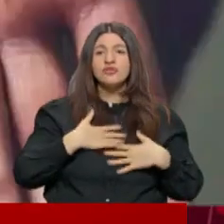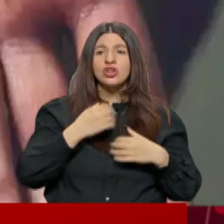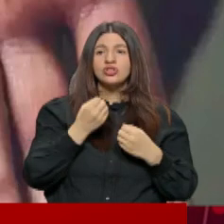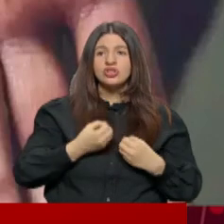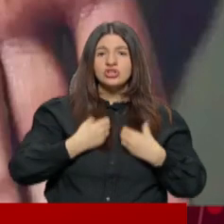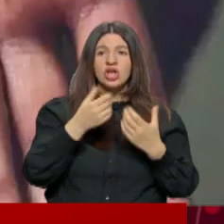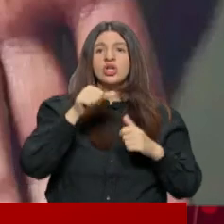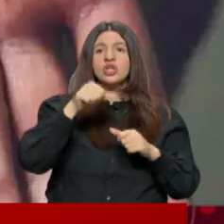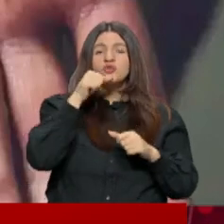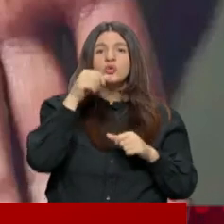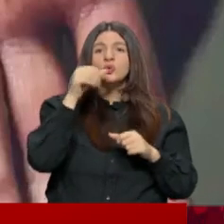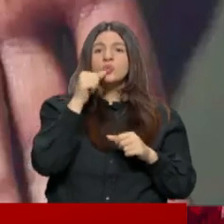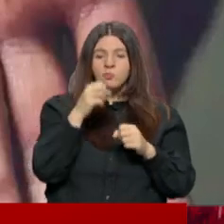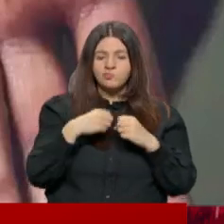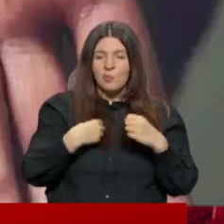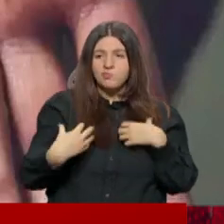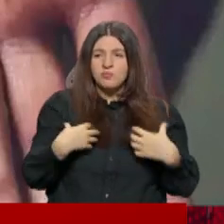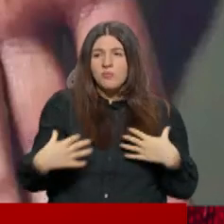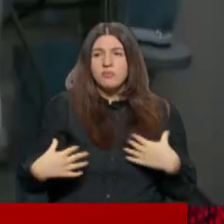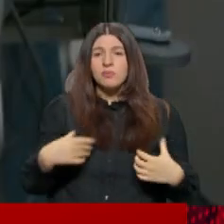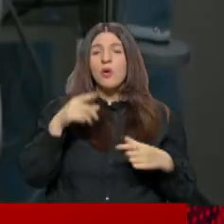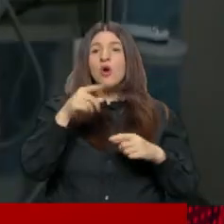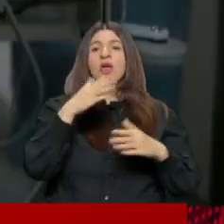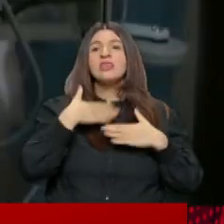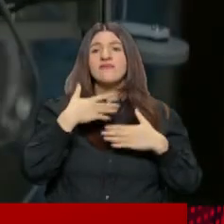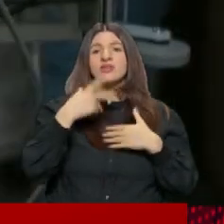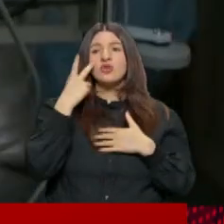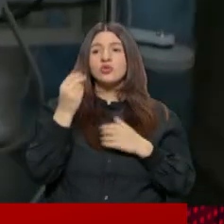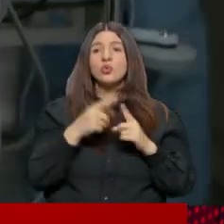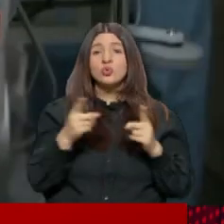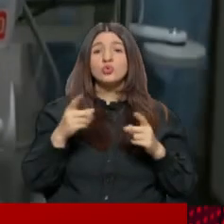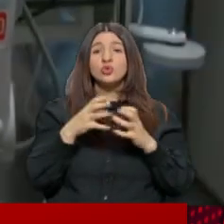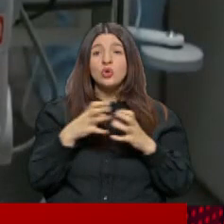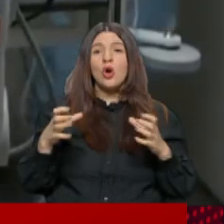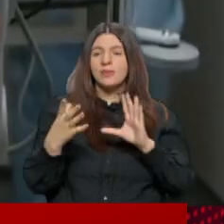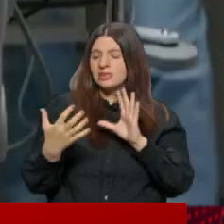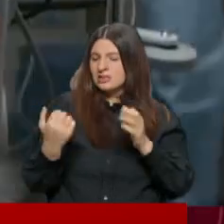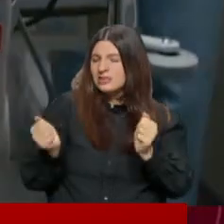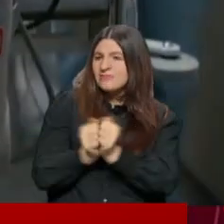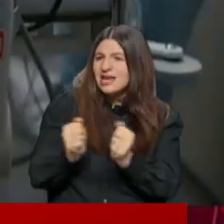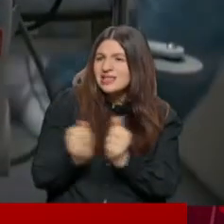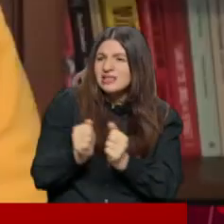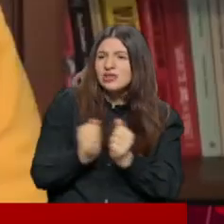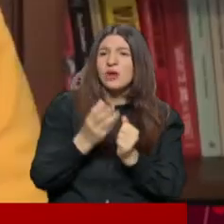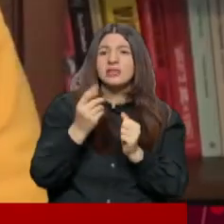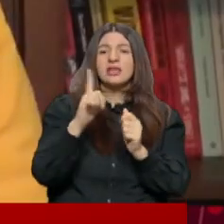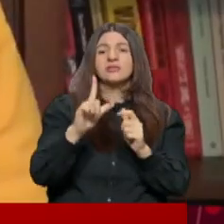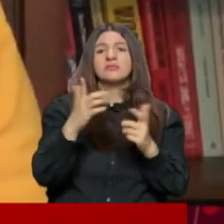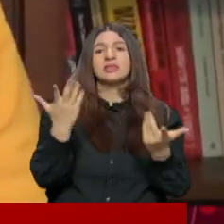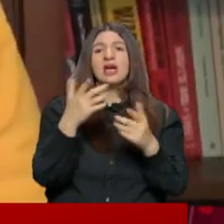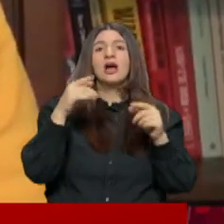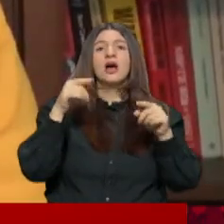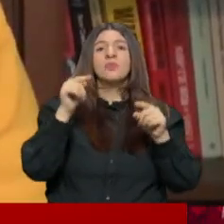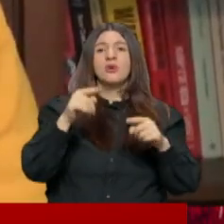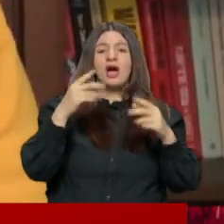çıkan içi su dolu kabarcıklar. Solunum yoluyla çok uzun süre yoğun bir temas olması gerekiyor. Aynı evde